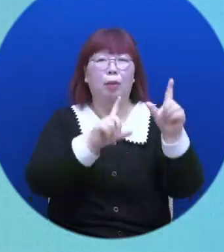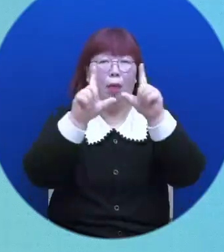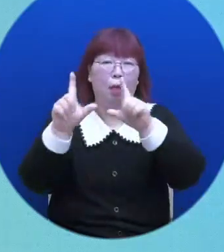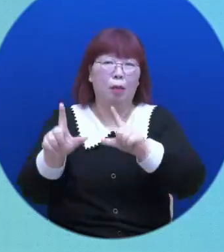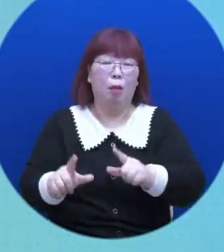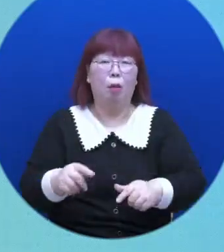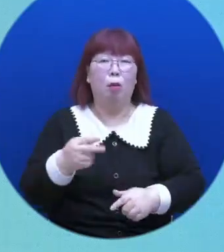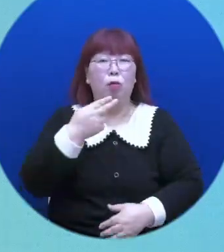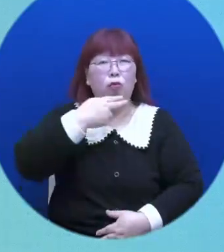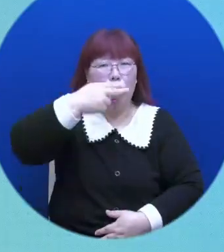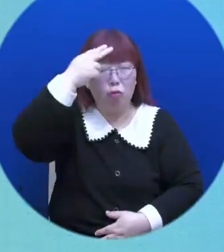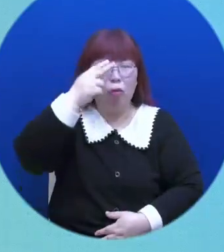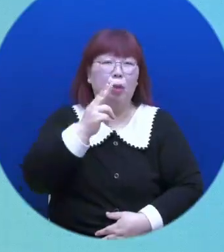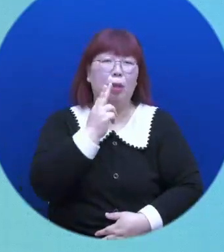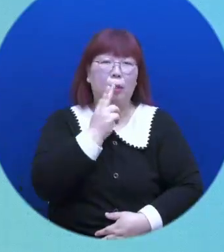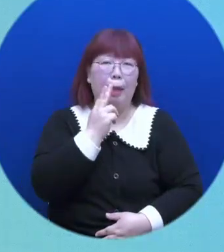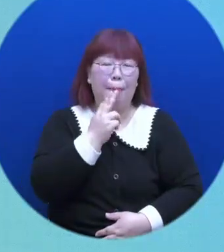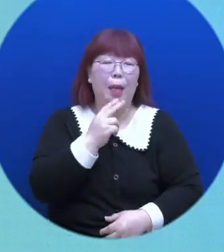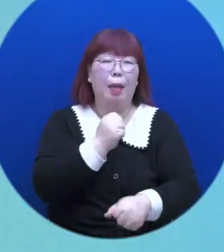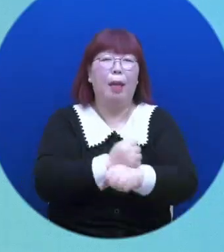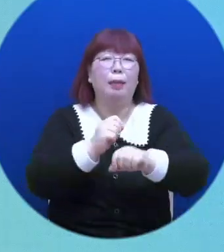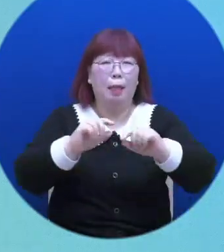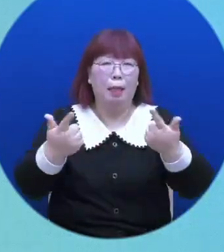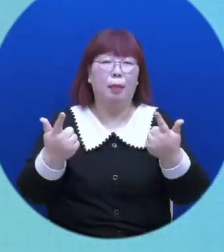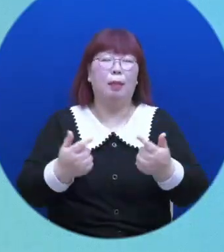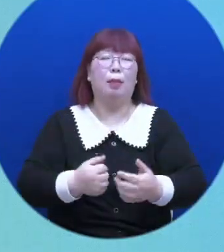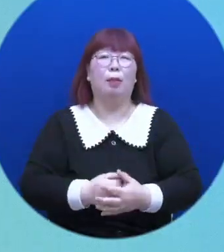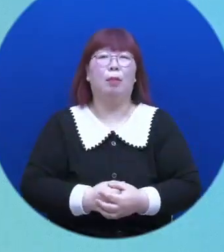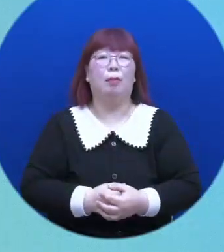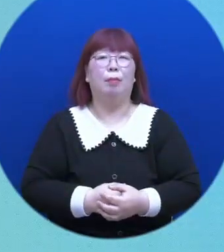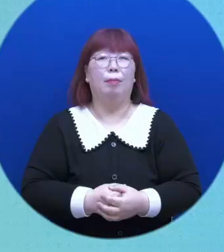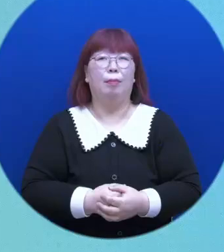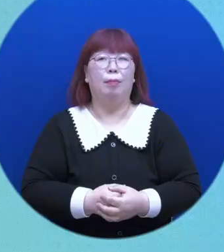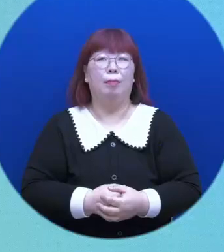술, 담배도 하지 않게 됐습니다.